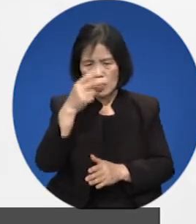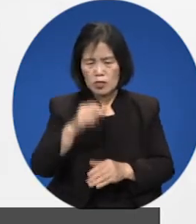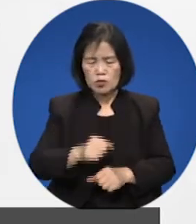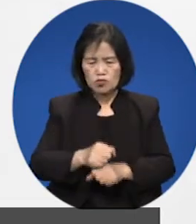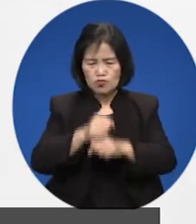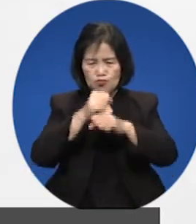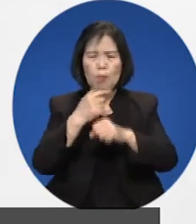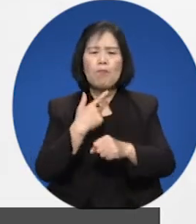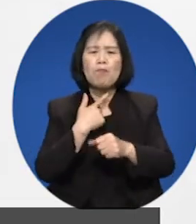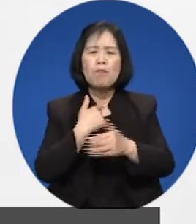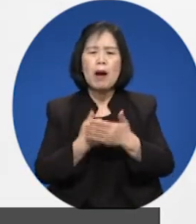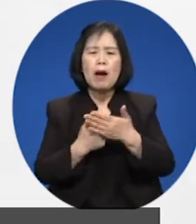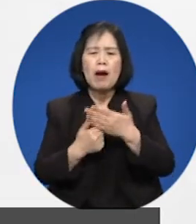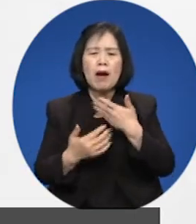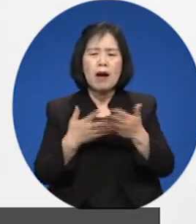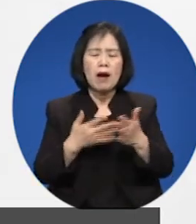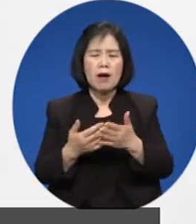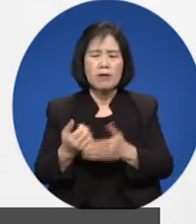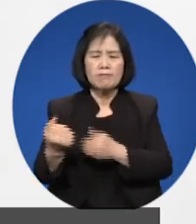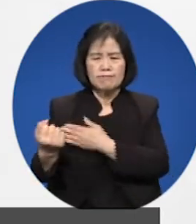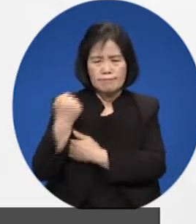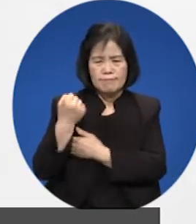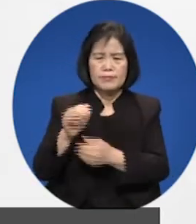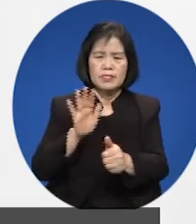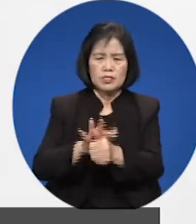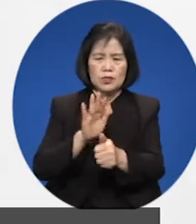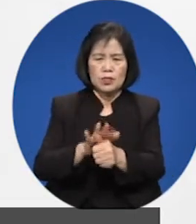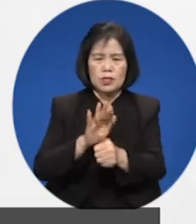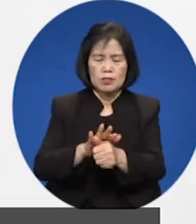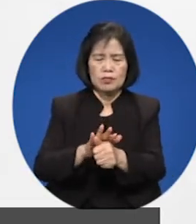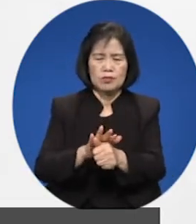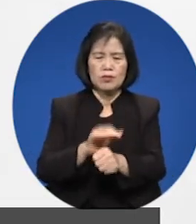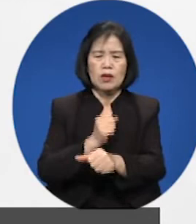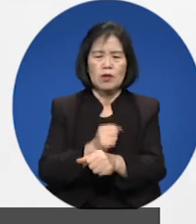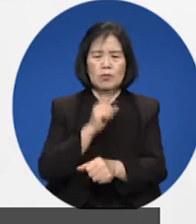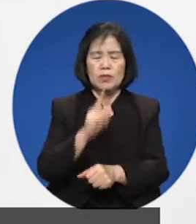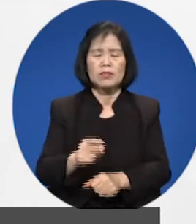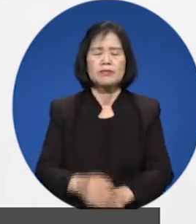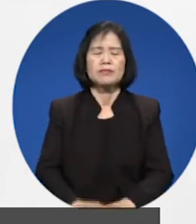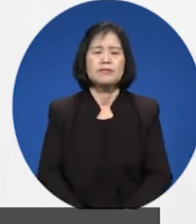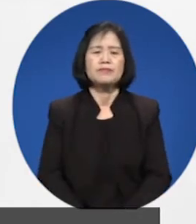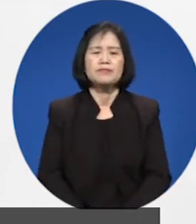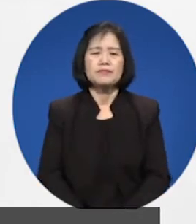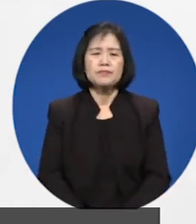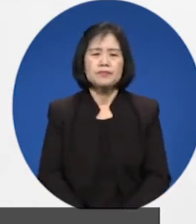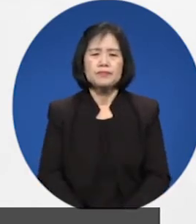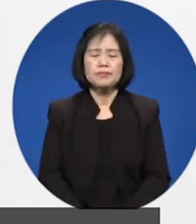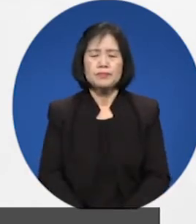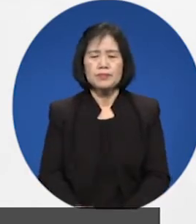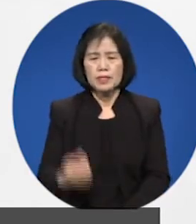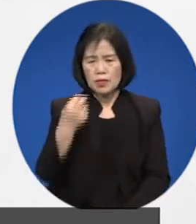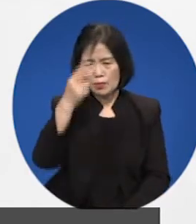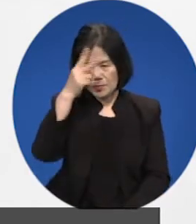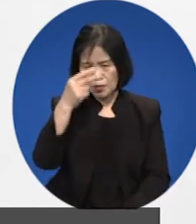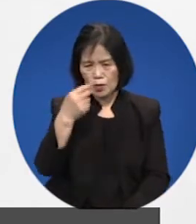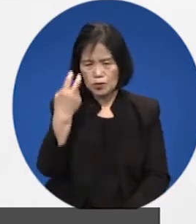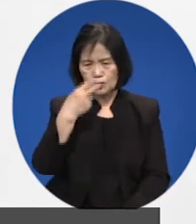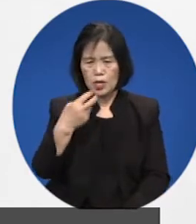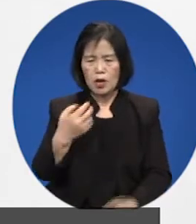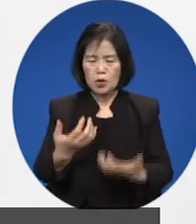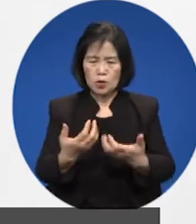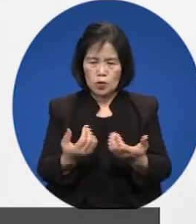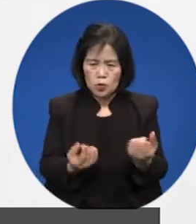역량을 적극적으로 지원하기로 했다 라고 그렇게 밝히기도 했습니다 사실 검경 수사권 조정 이후 지금